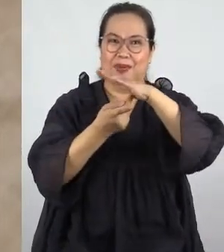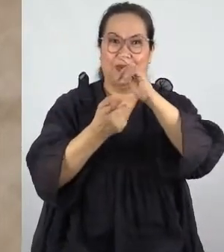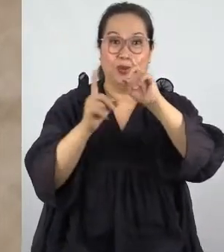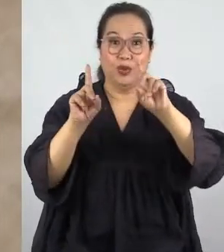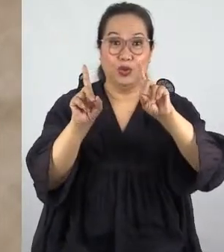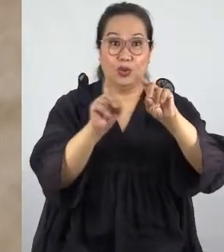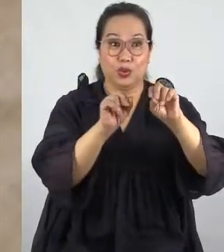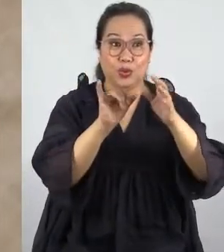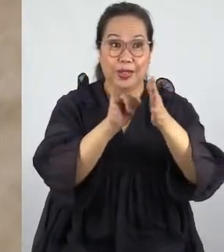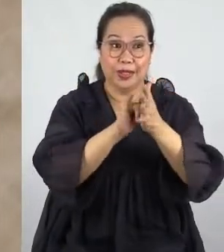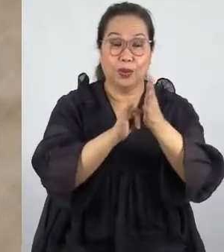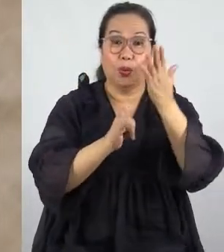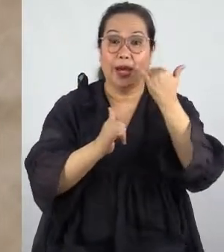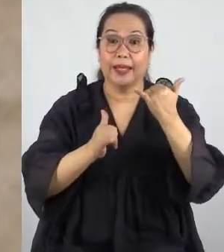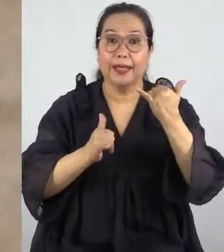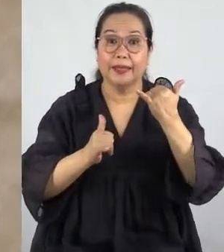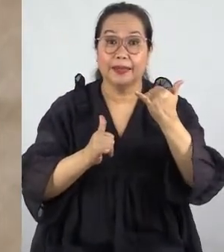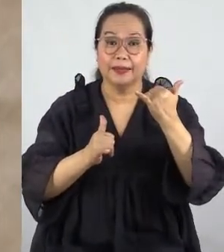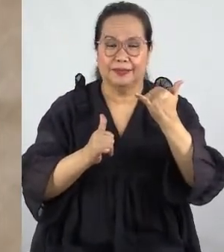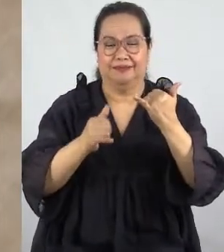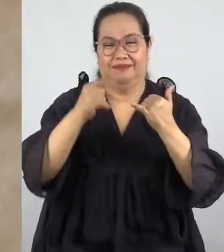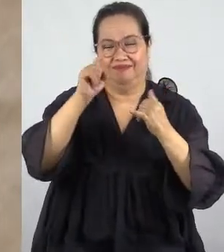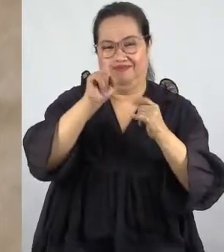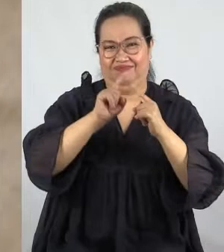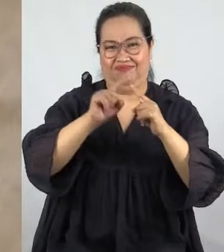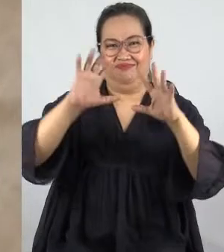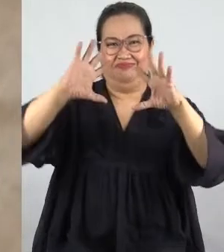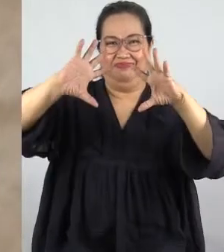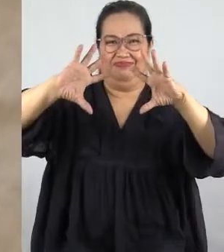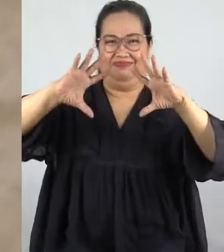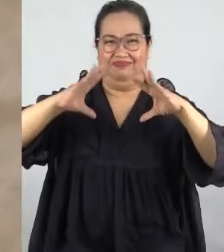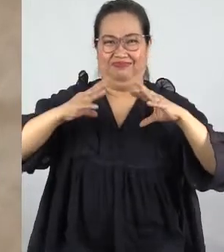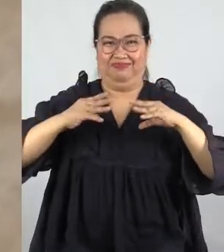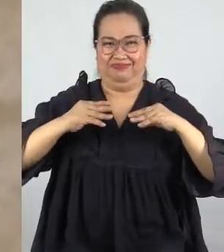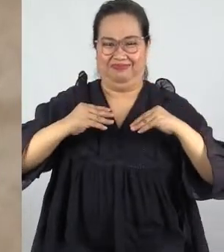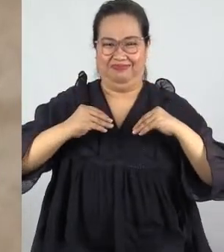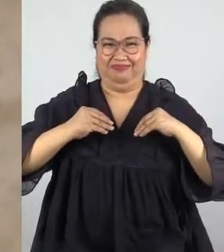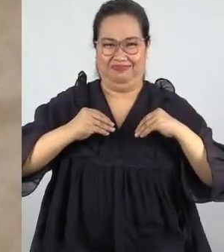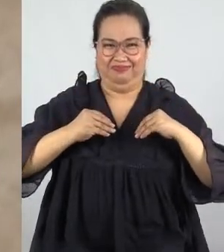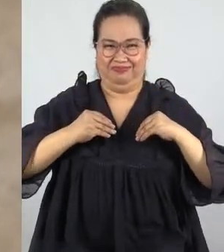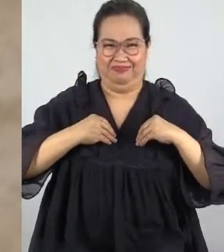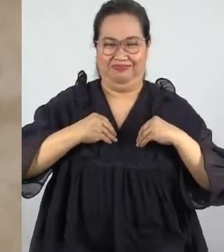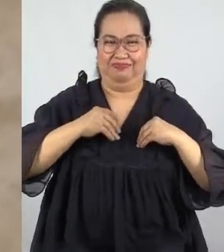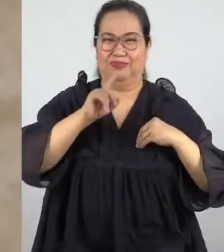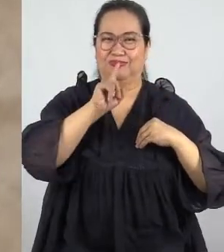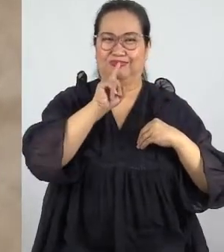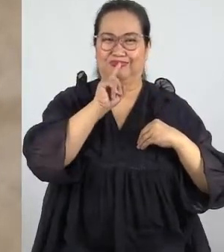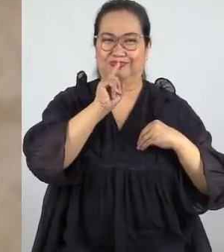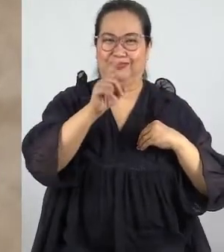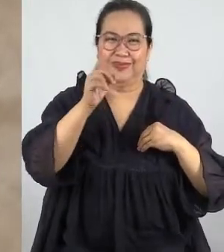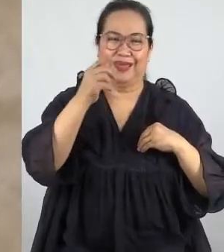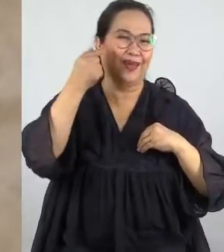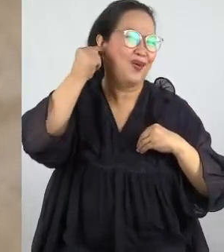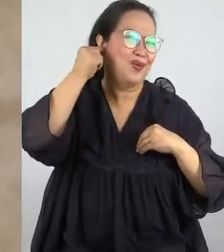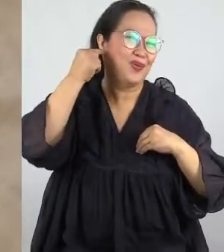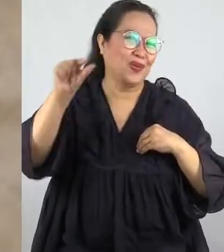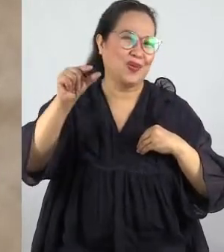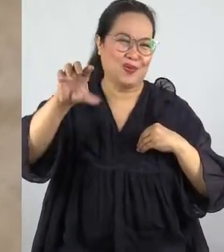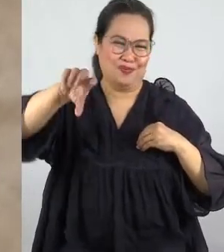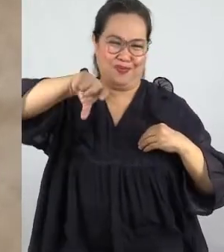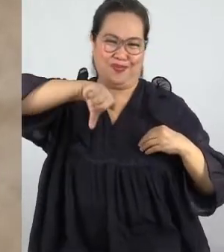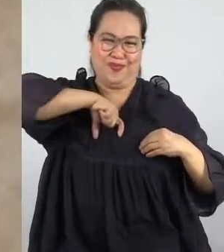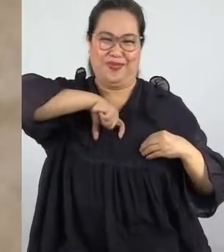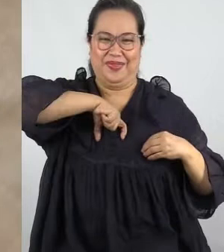Corinthians 9:25, to receive a perishable wreath, gold medal, o di